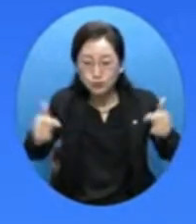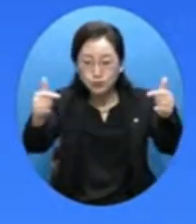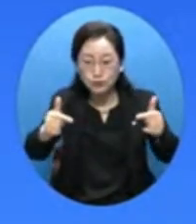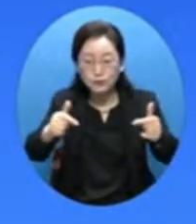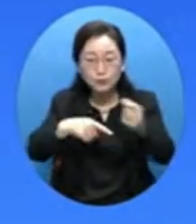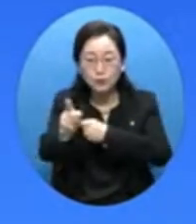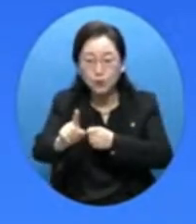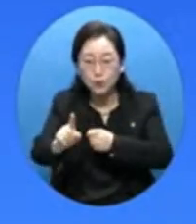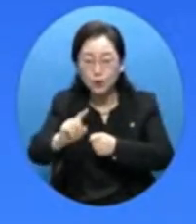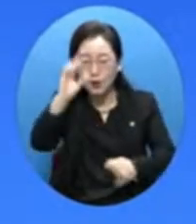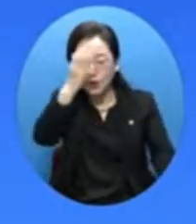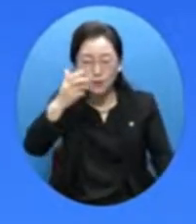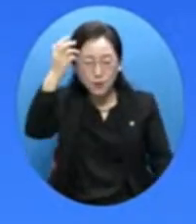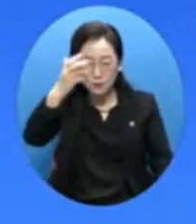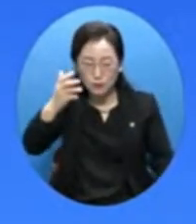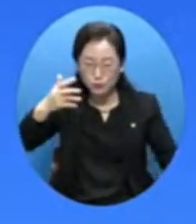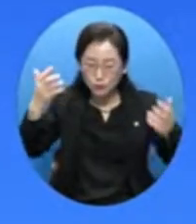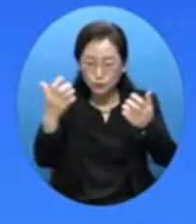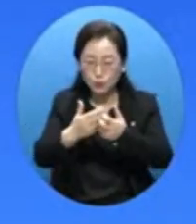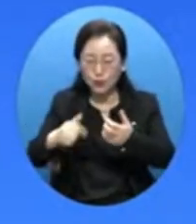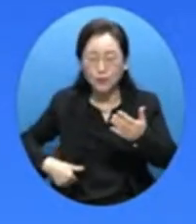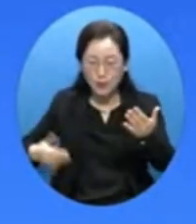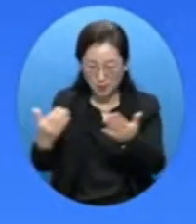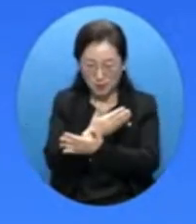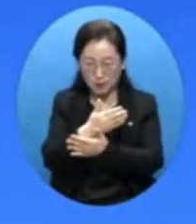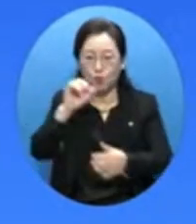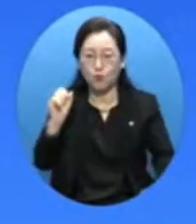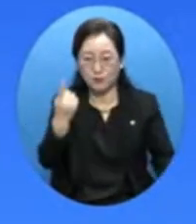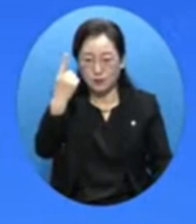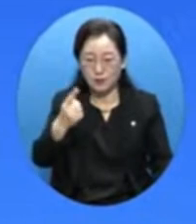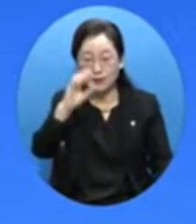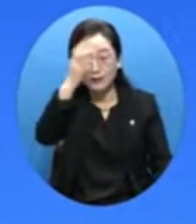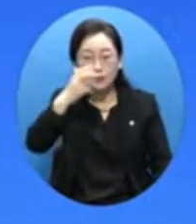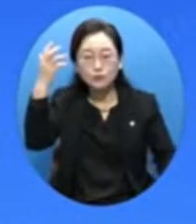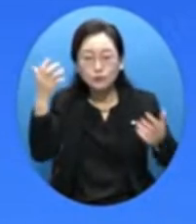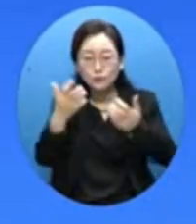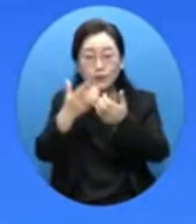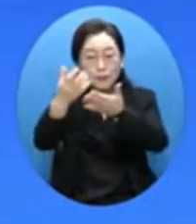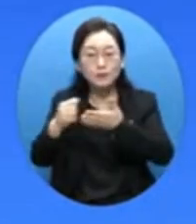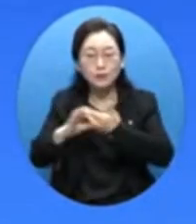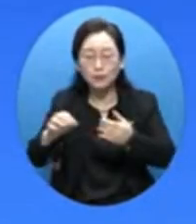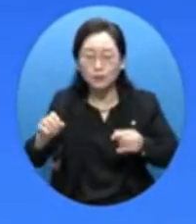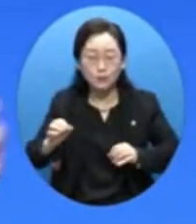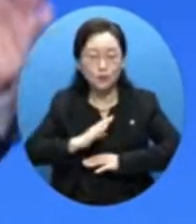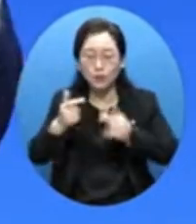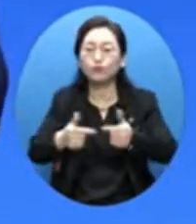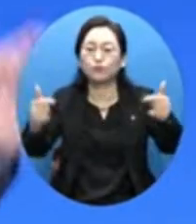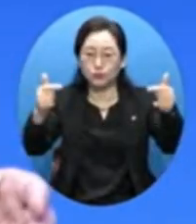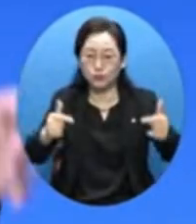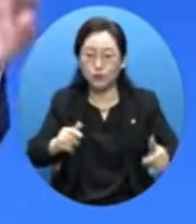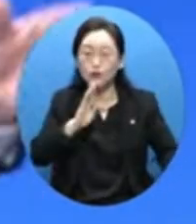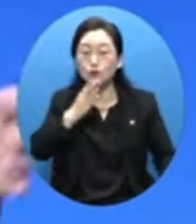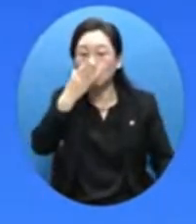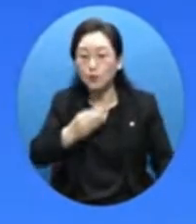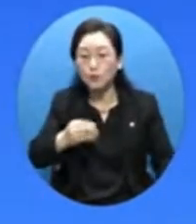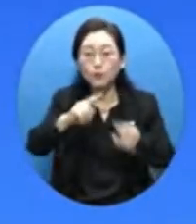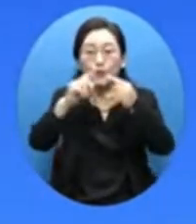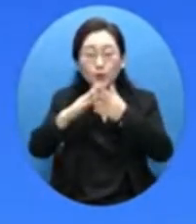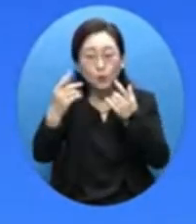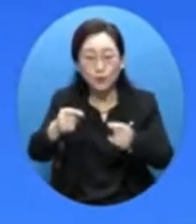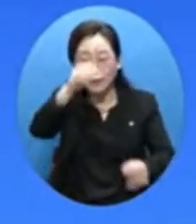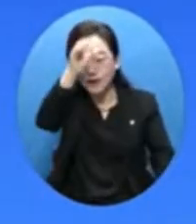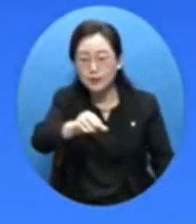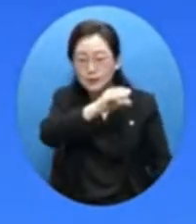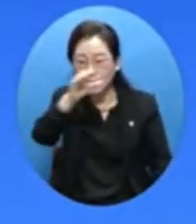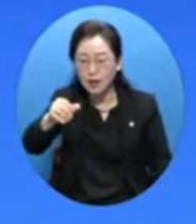성령 충만의 역사로 시작되었습니다. 성령 충만은 놀라운 부흥을 가져오는 것입니다. 우리 순복음 신앙의 핵심이 바로 예수님의 십자가와 성령